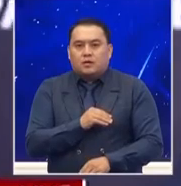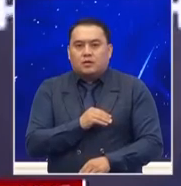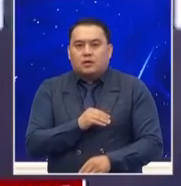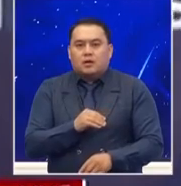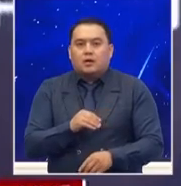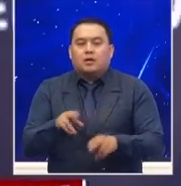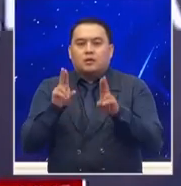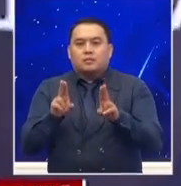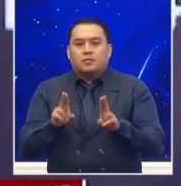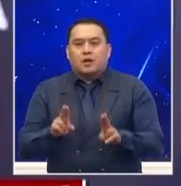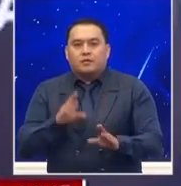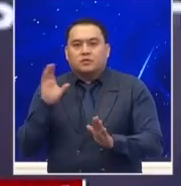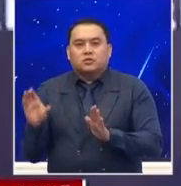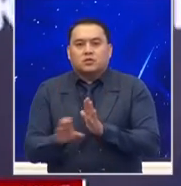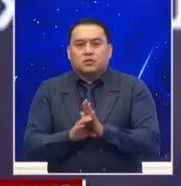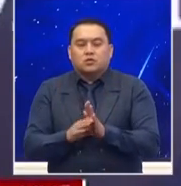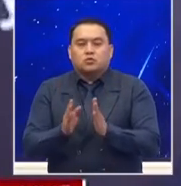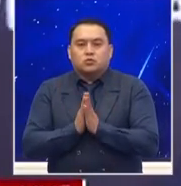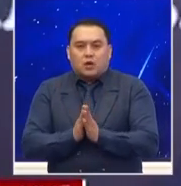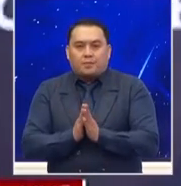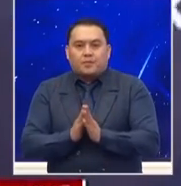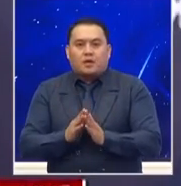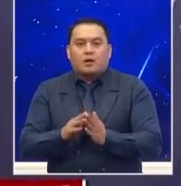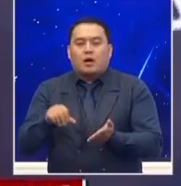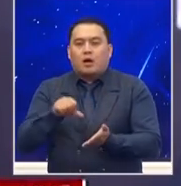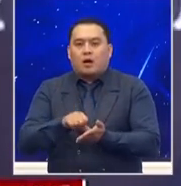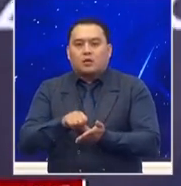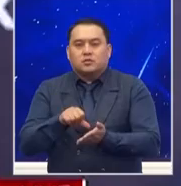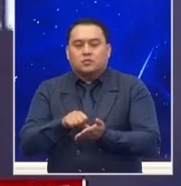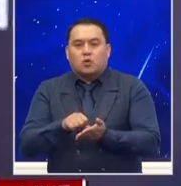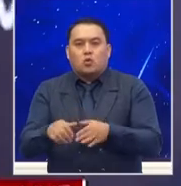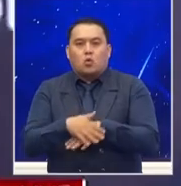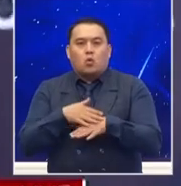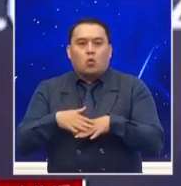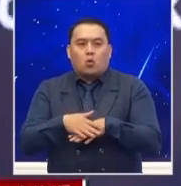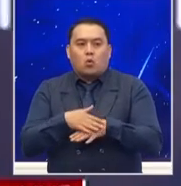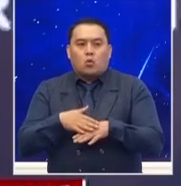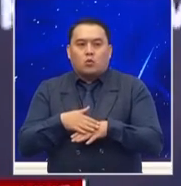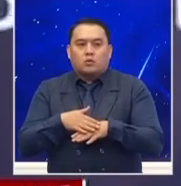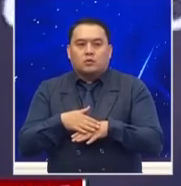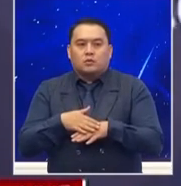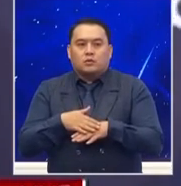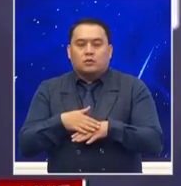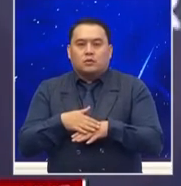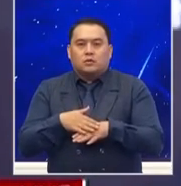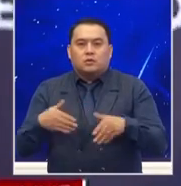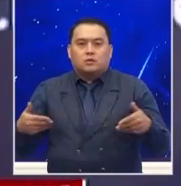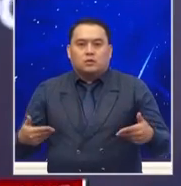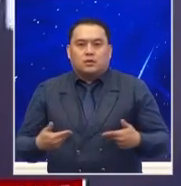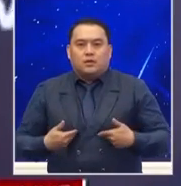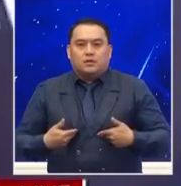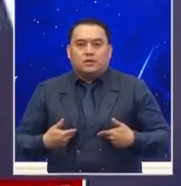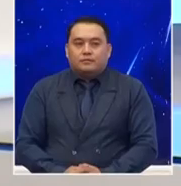ұжымдық шараны өткізбеуге және қатыспауға, суық тиюден